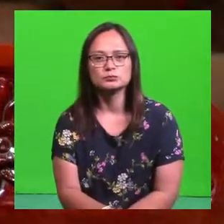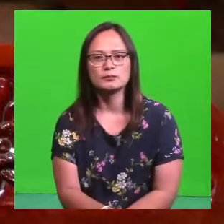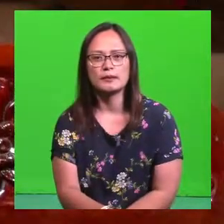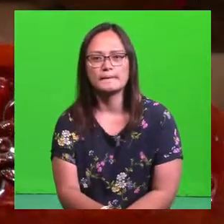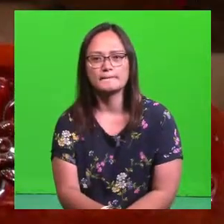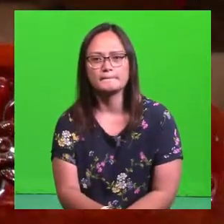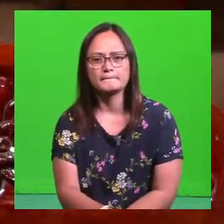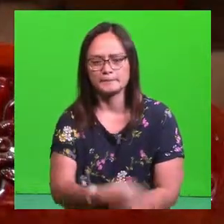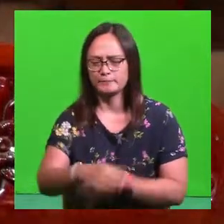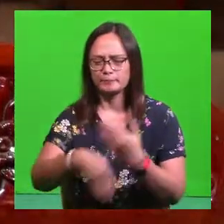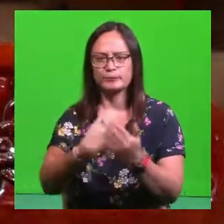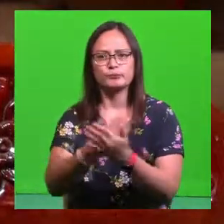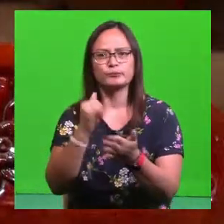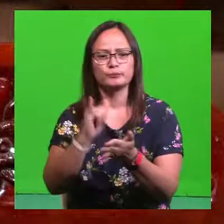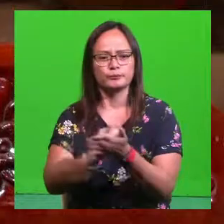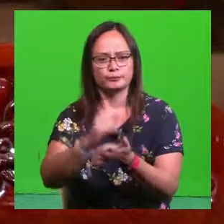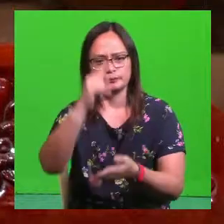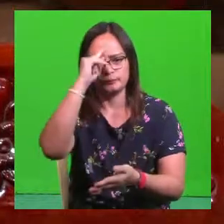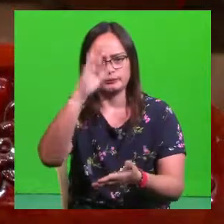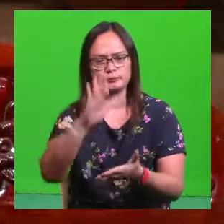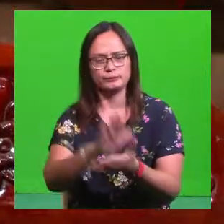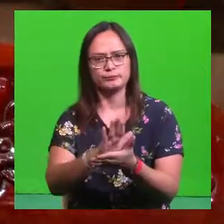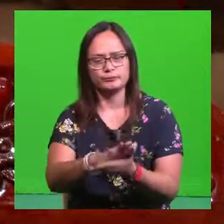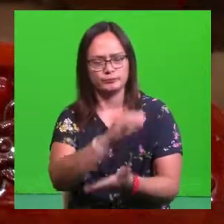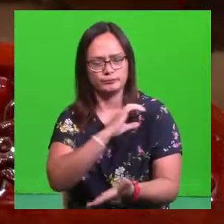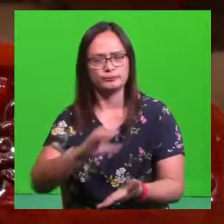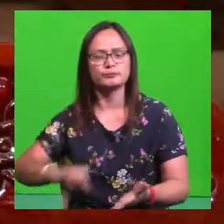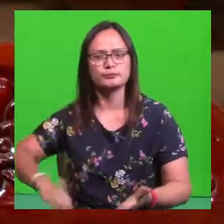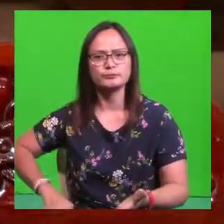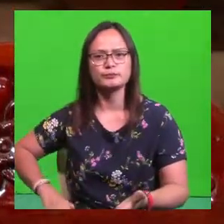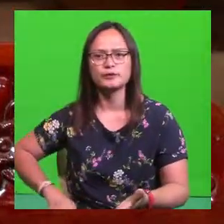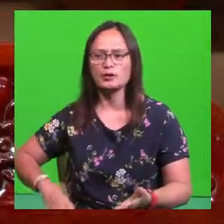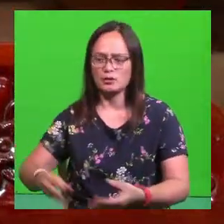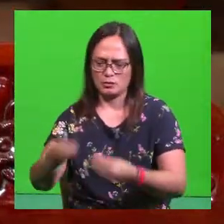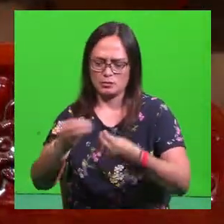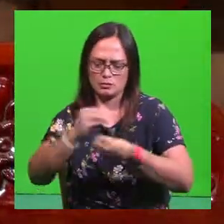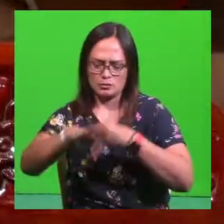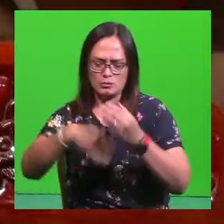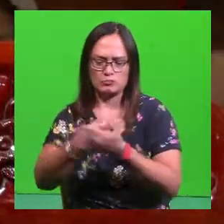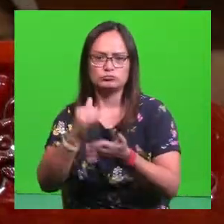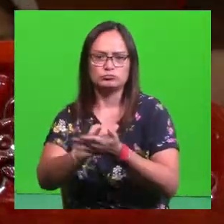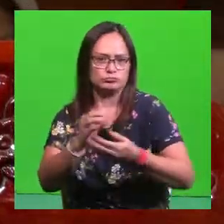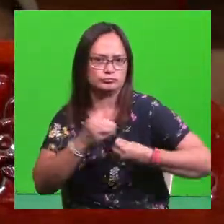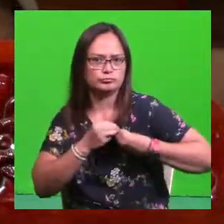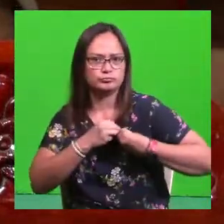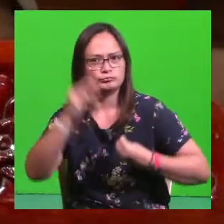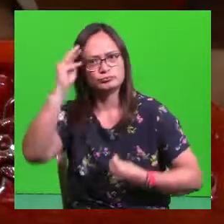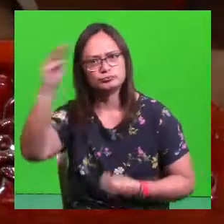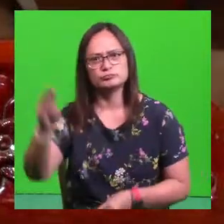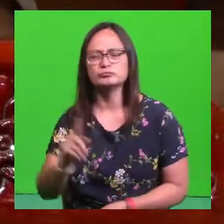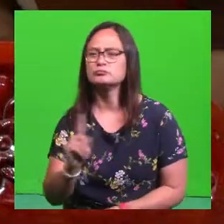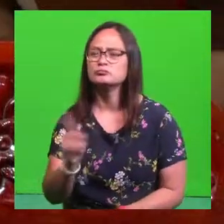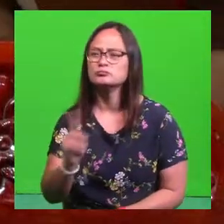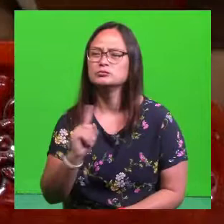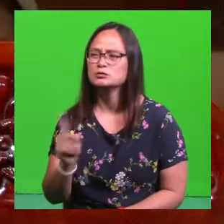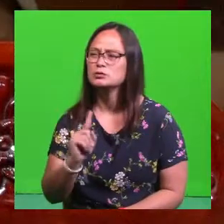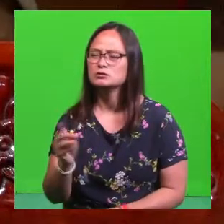Kristo. Kayo na lahat ang tumanggap sa Kanya. Ano ang kinalaman? Anong ibig sabihin na siya'y dumaan sa lahat ng